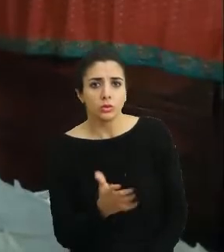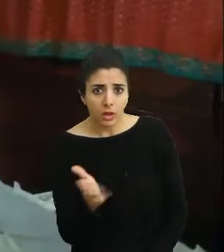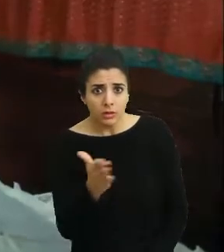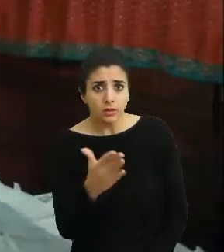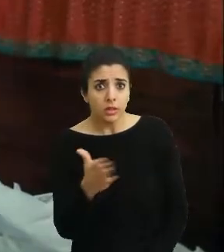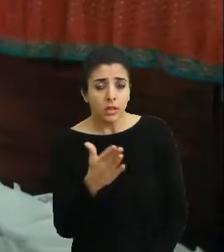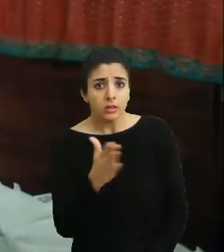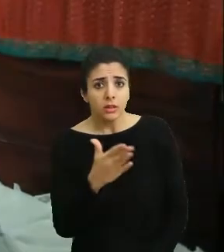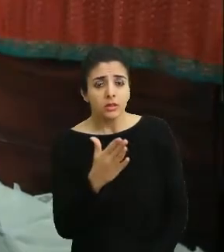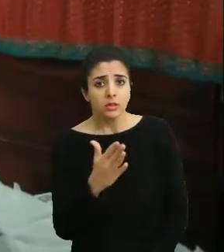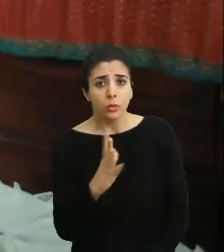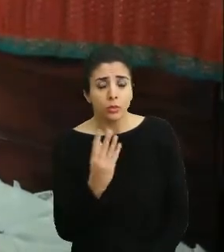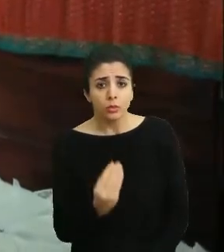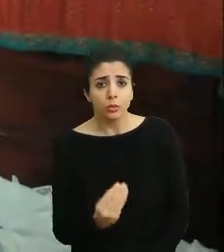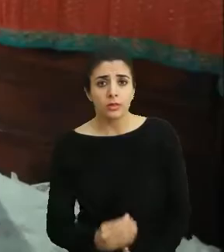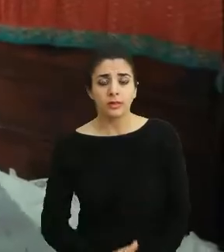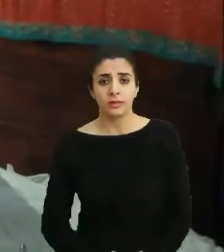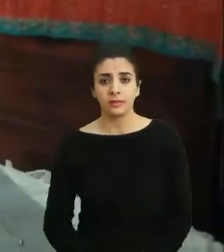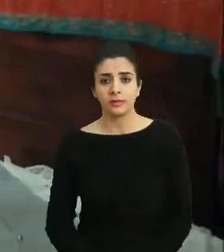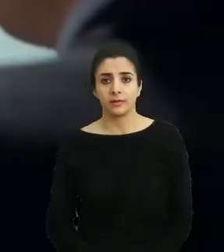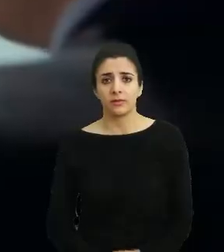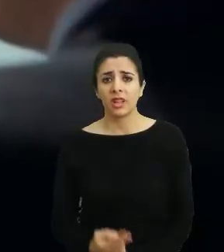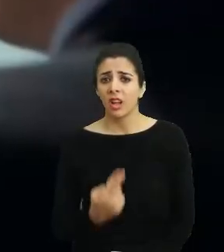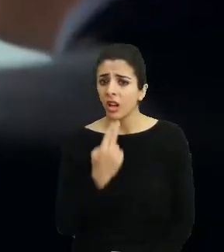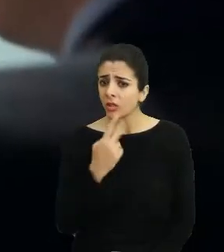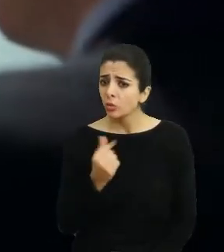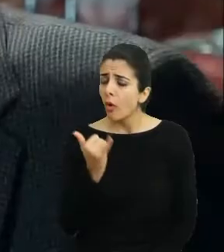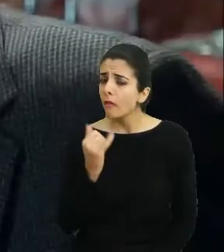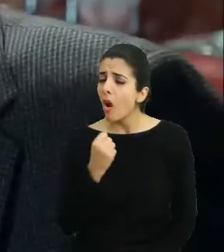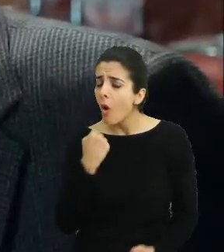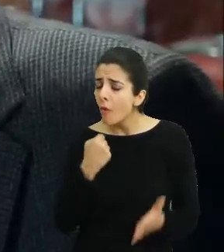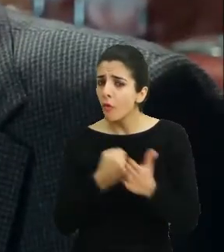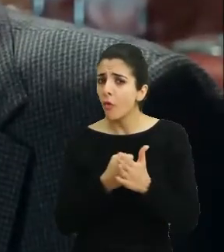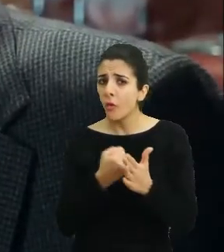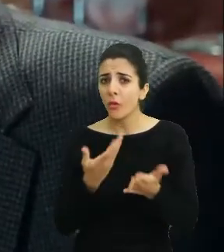Geç, geç. Yatağa oturdular. Kızın çok fena tekmeliyor.